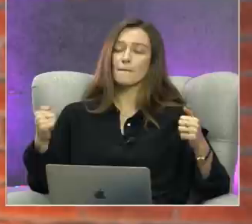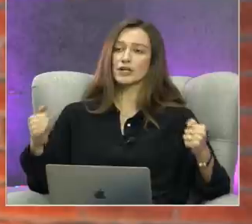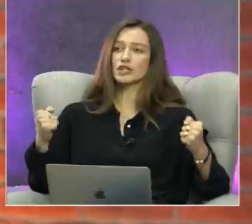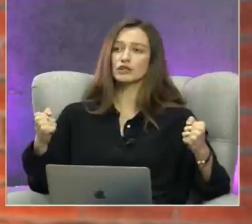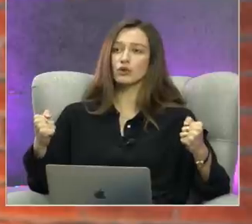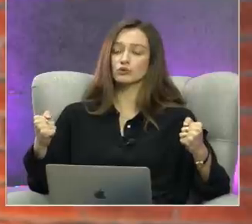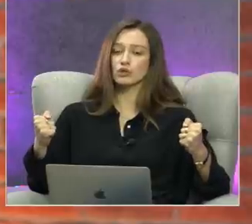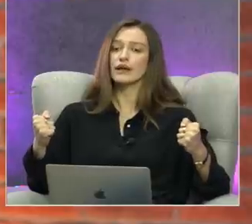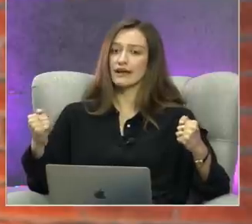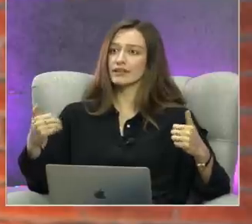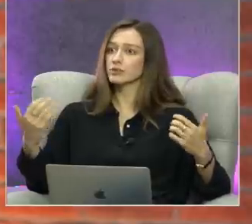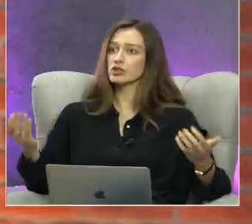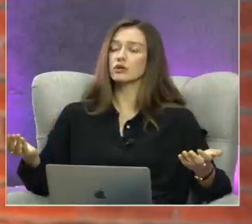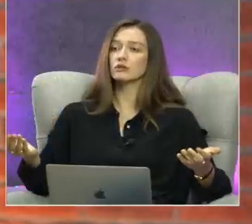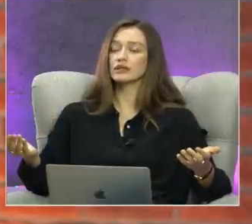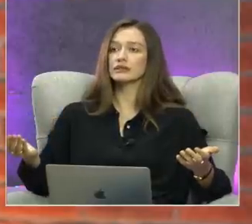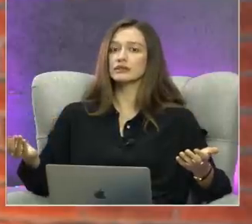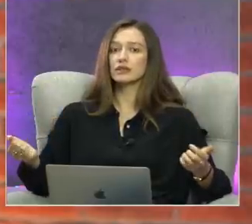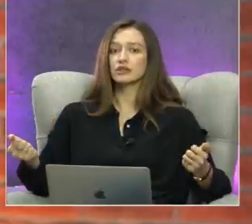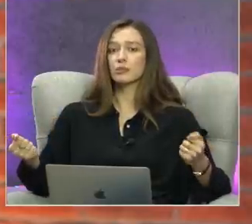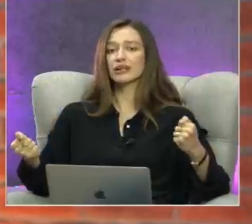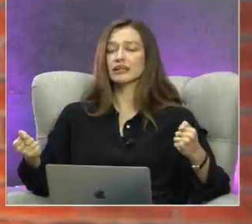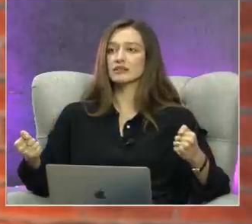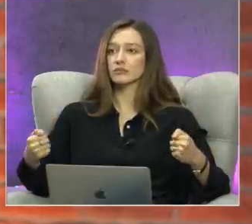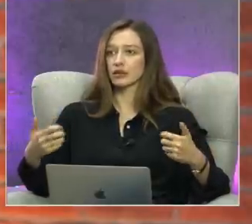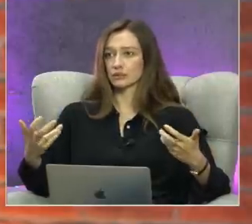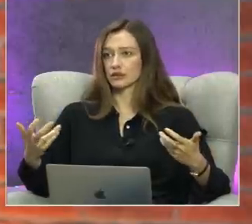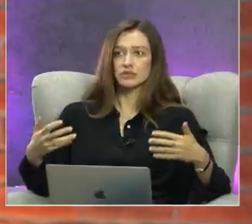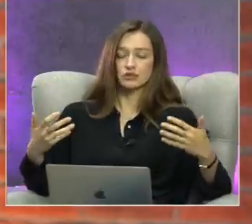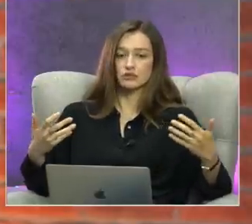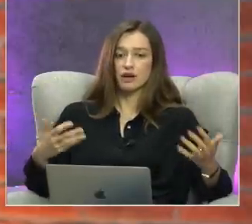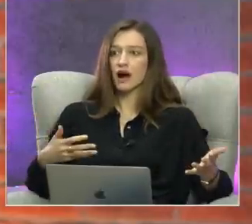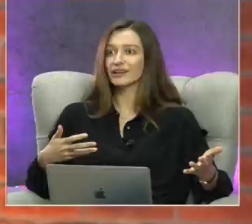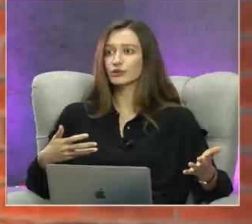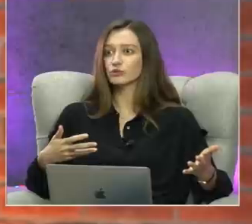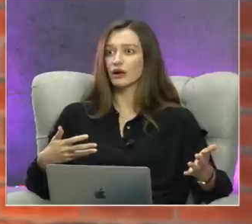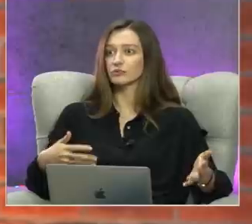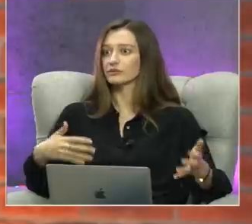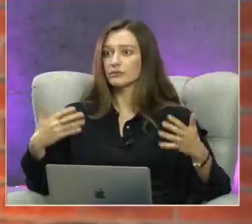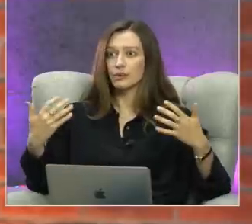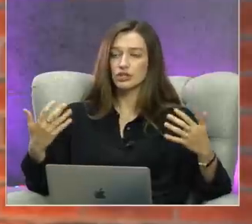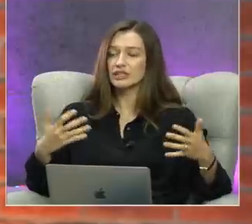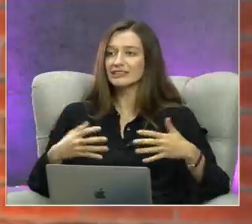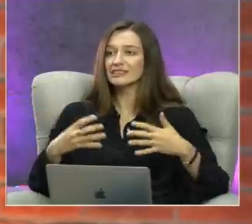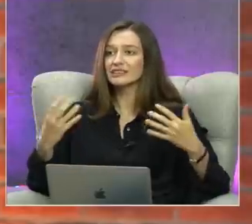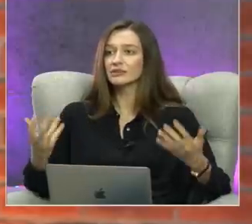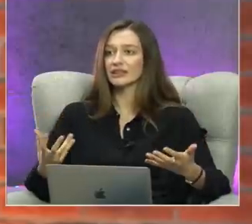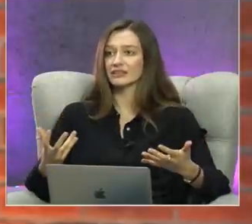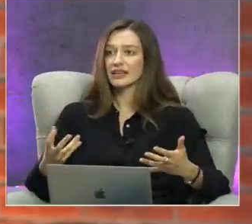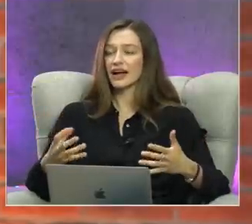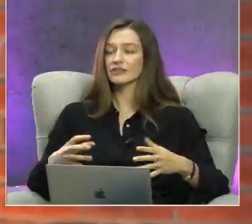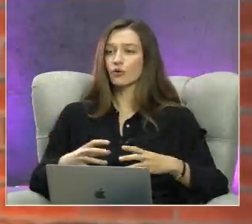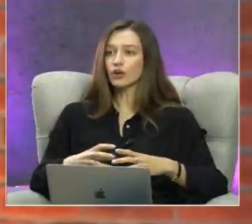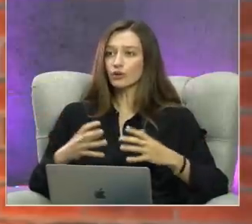büyük. Başarılı olacağım. Evet, başarılı olmak nedir? İşte para kazanmak mı senin için? Aile kurmak mı? Başarılığın tanımı